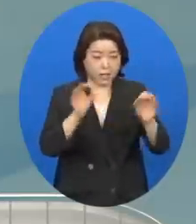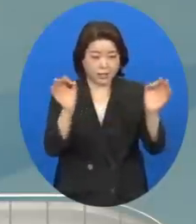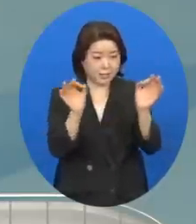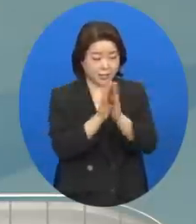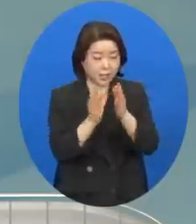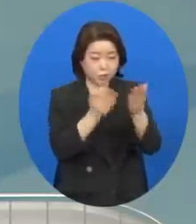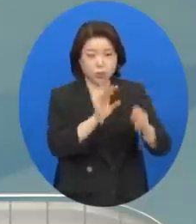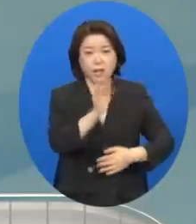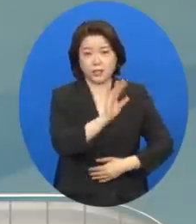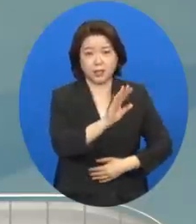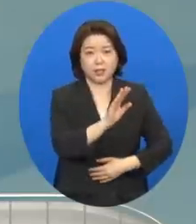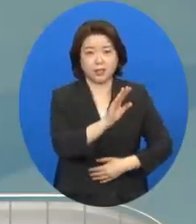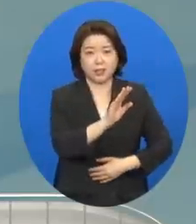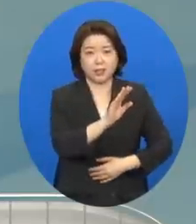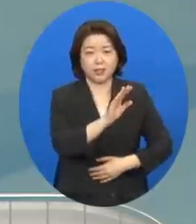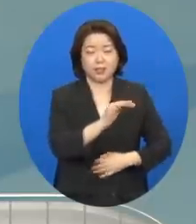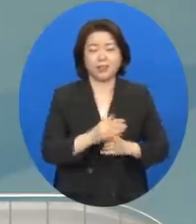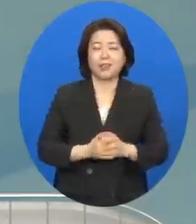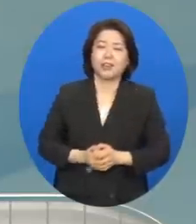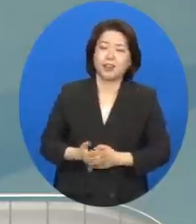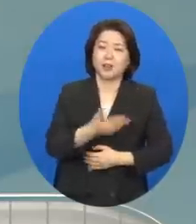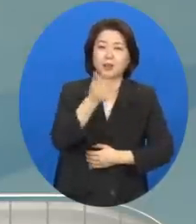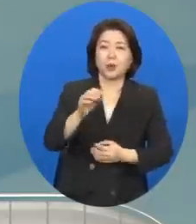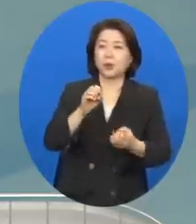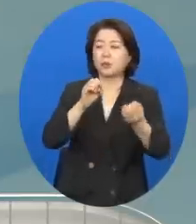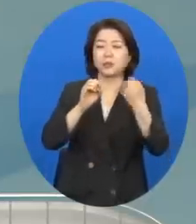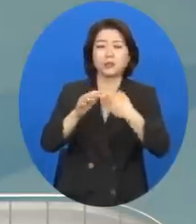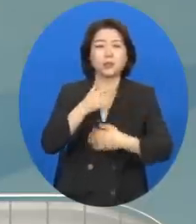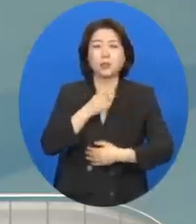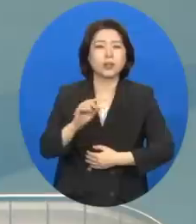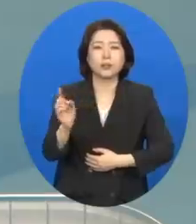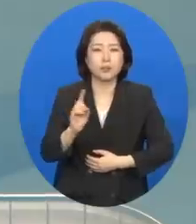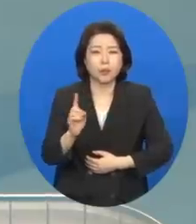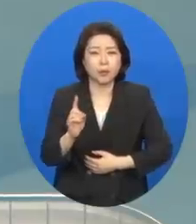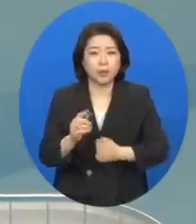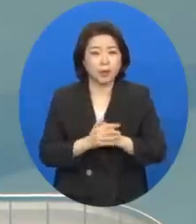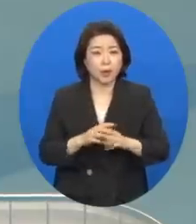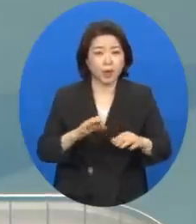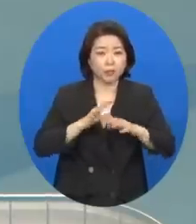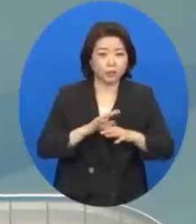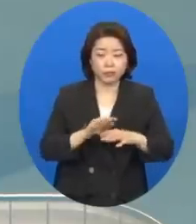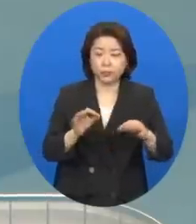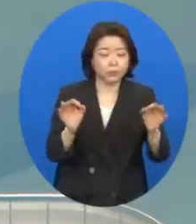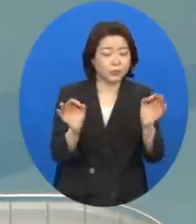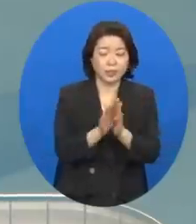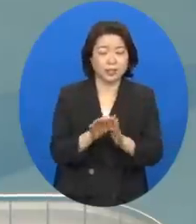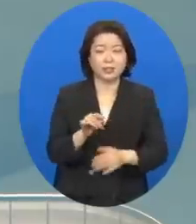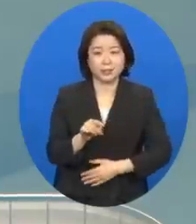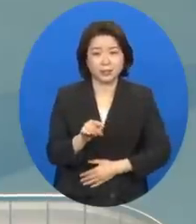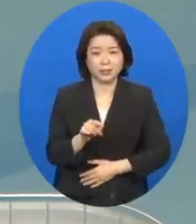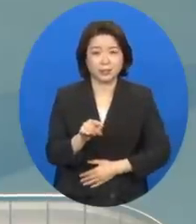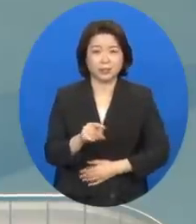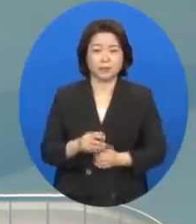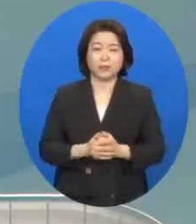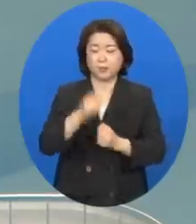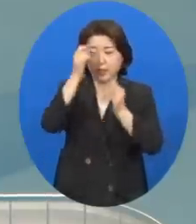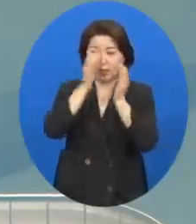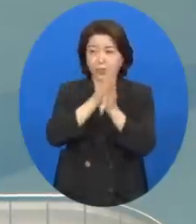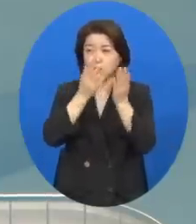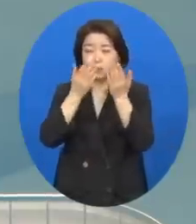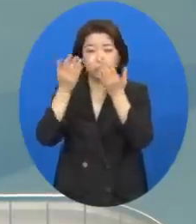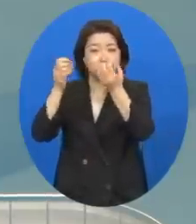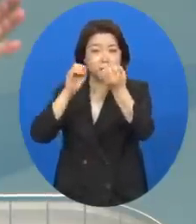않았어요. 여러분 응답이 뭐가 응답이에요? 두려움이 없어진 거예요. 기도의